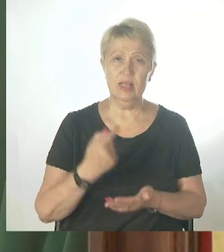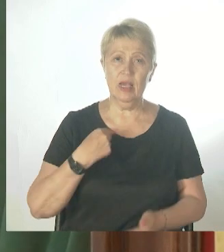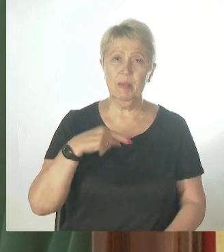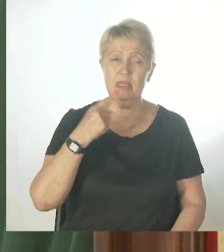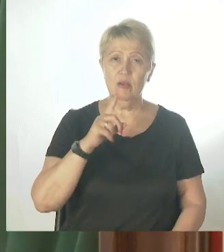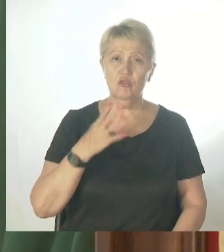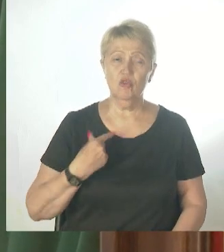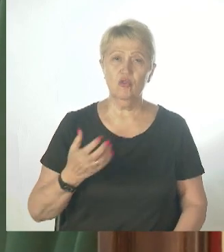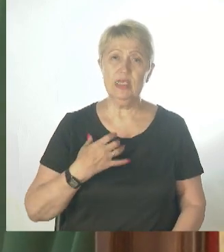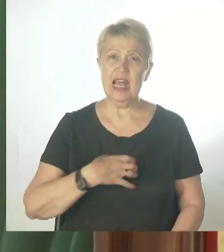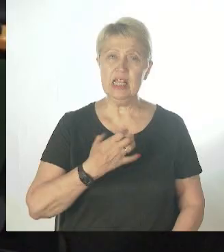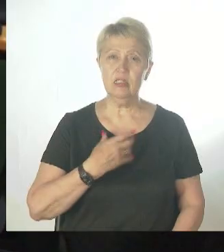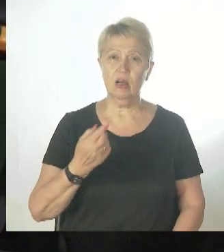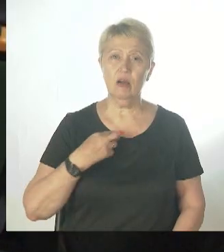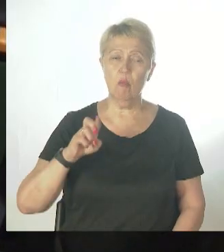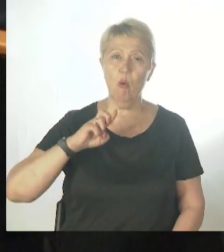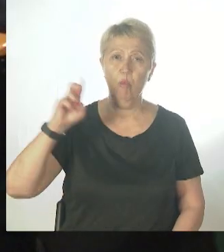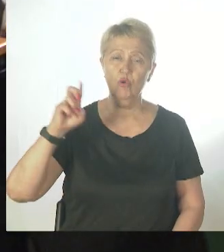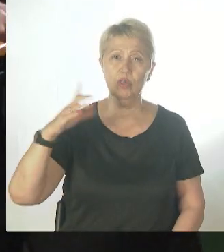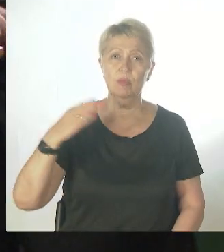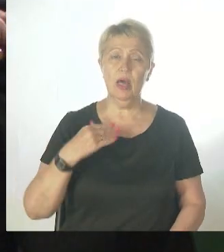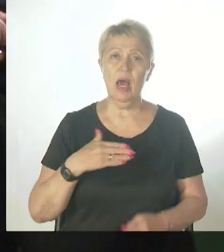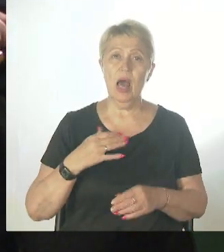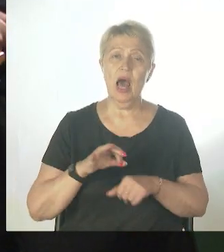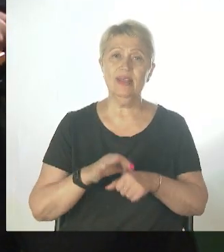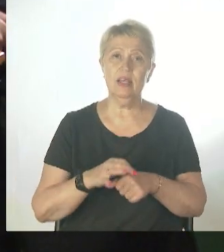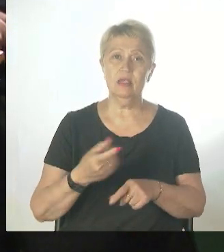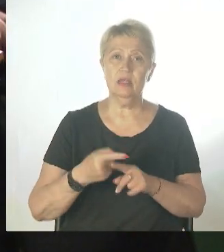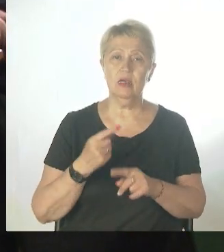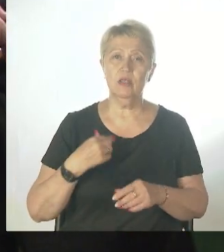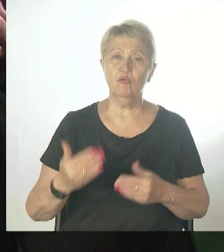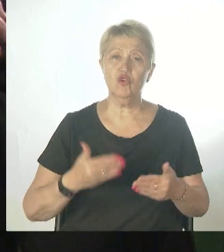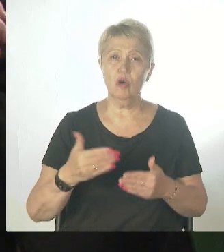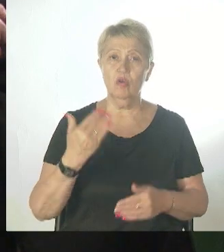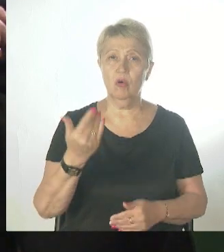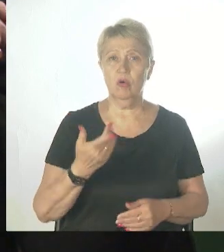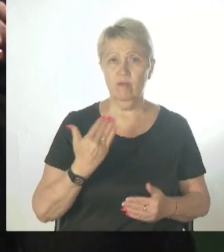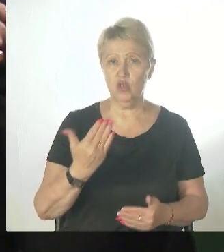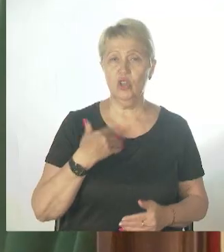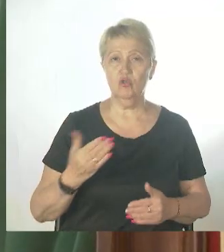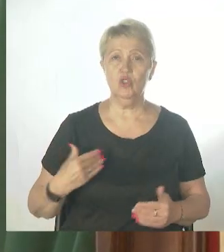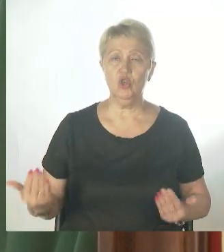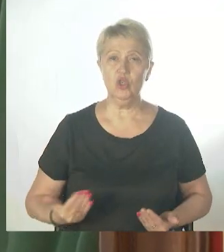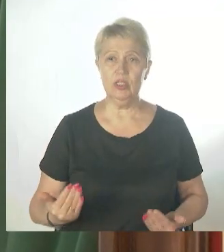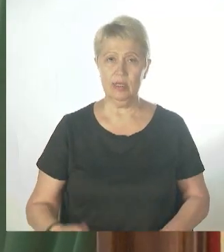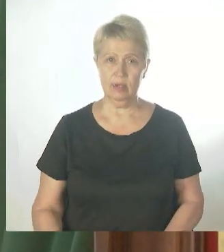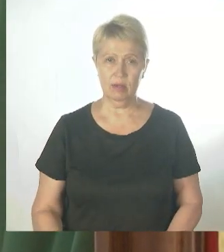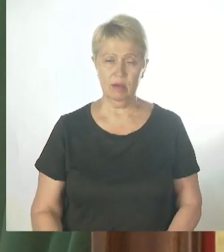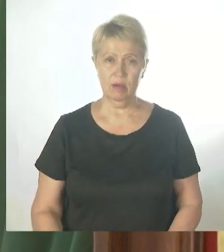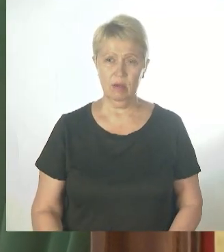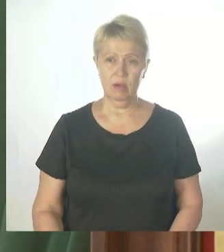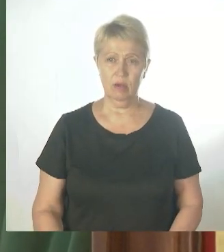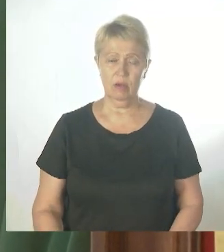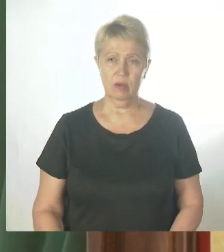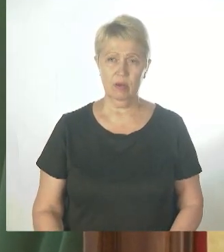страхом Божьим относиться к этому шагу в вашей жизни. Старайтесь принести Богу жертву